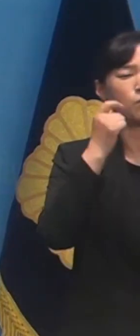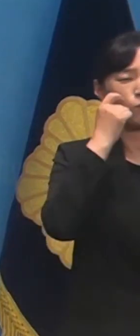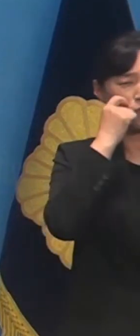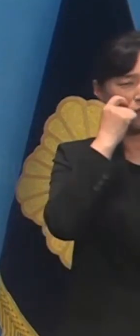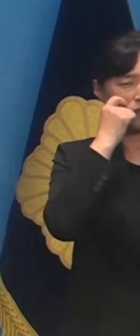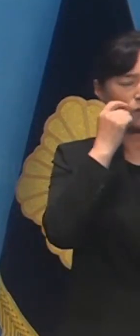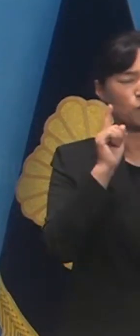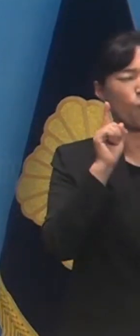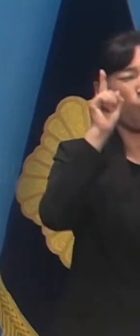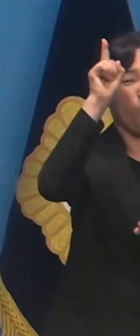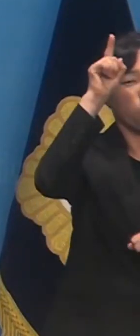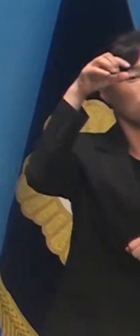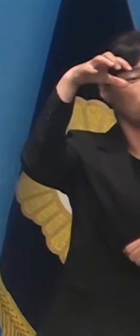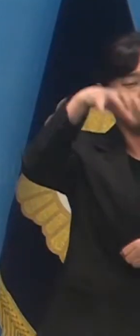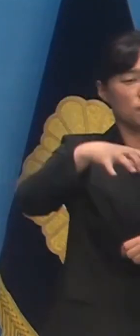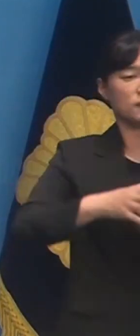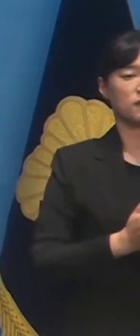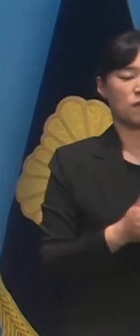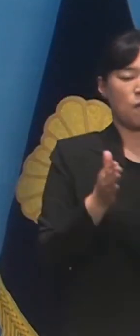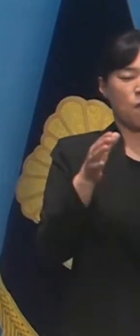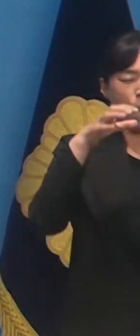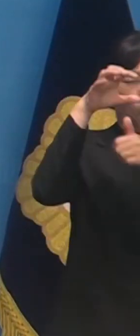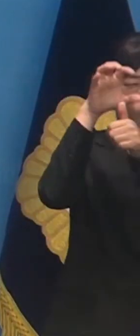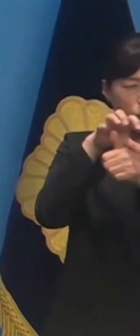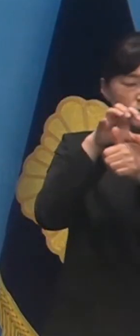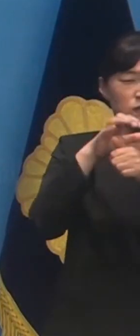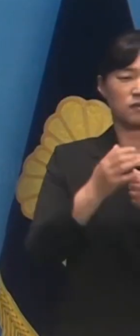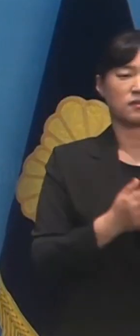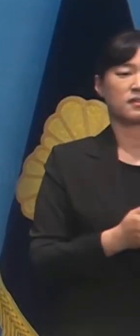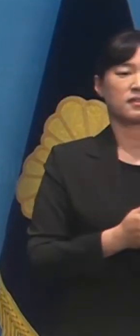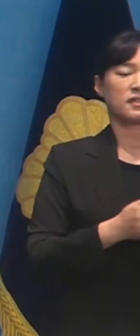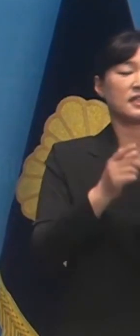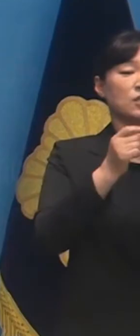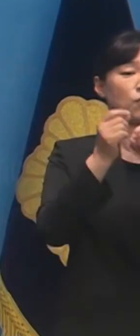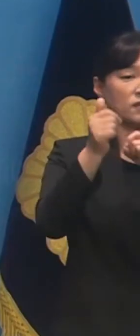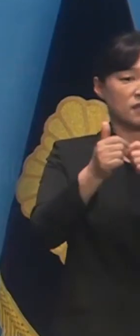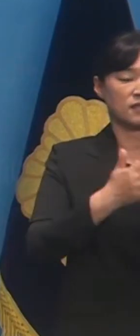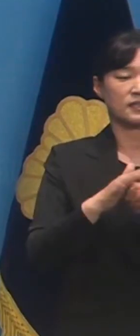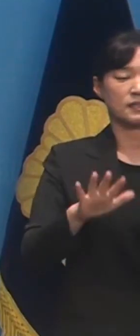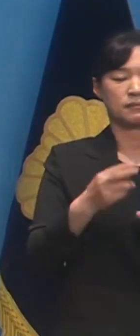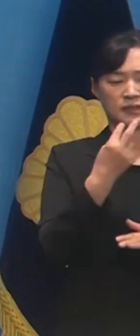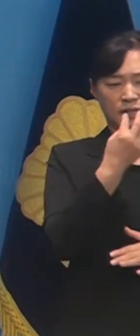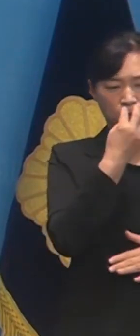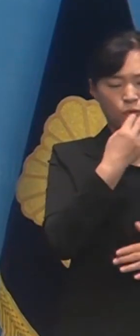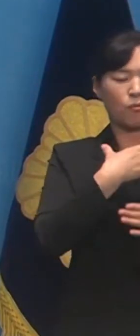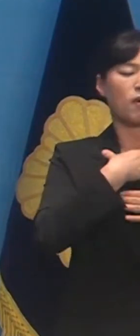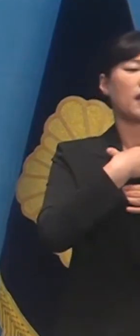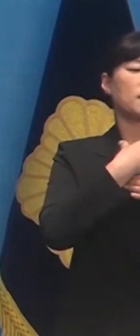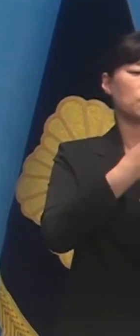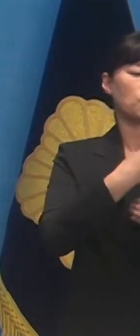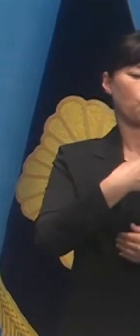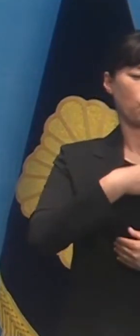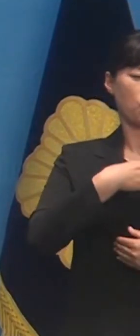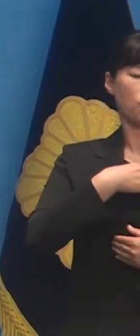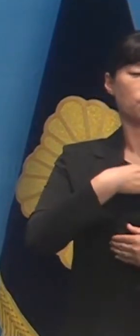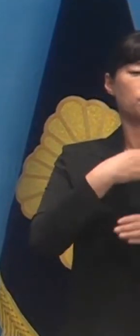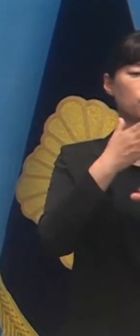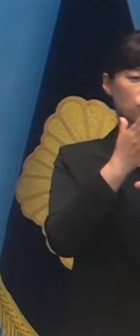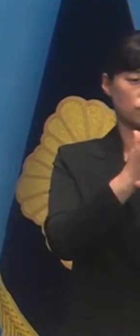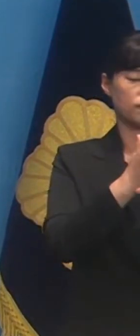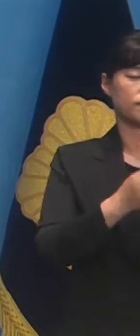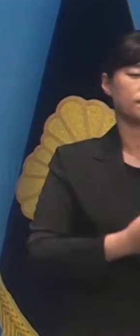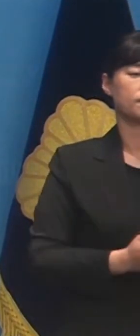수 없는 높은 공간에서 고립된 채 김영수 지회장이 생명과 안전이 위협받고 있는